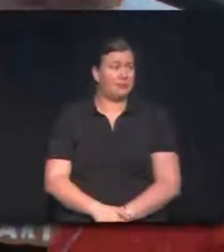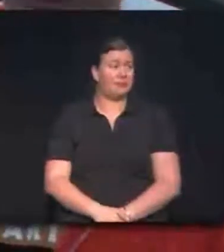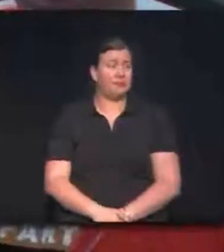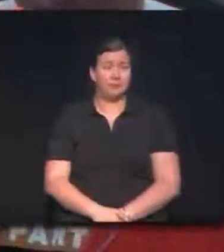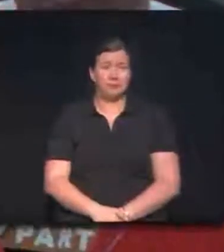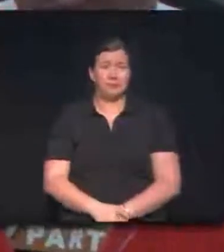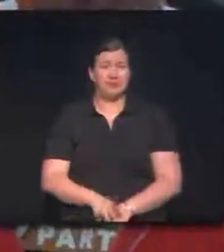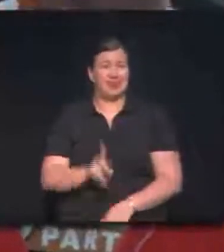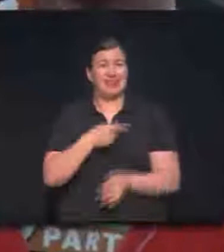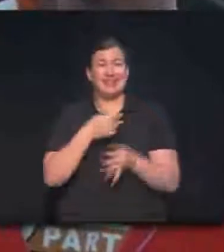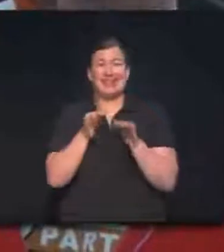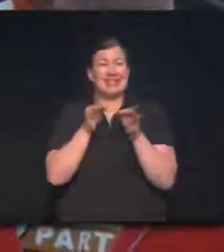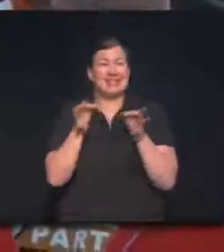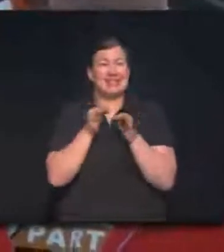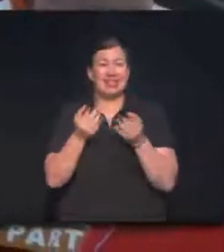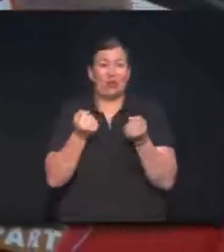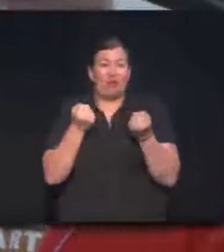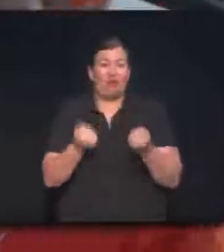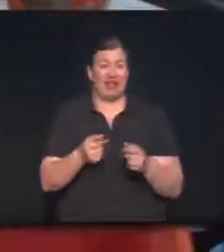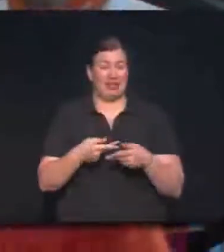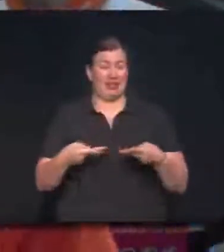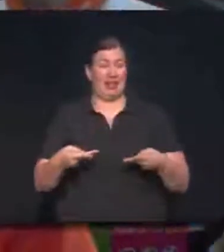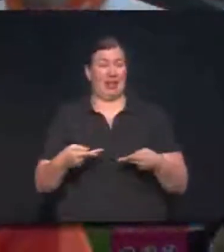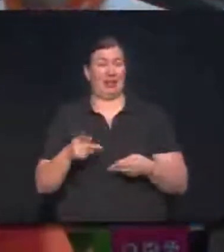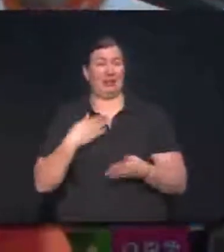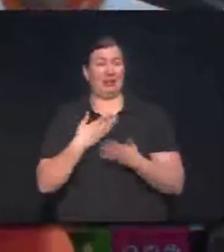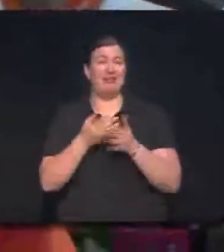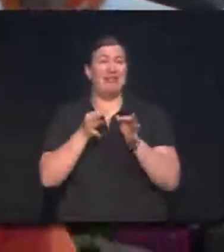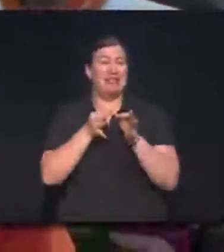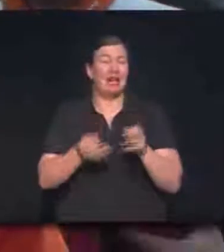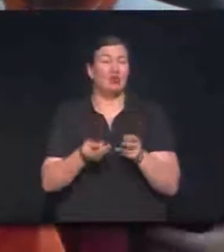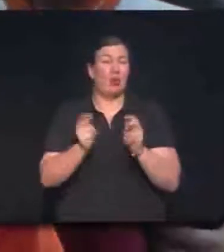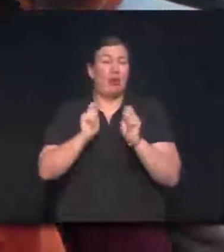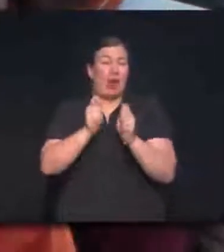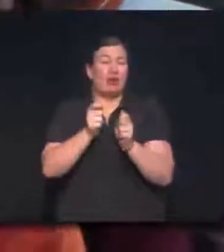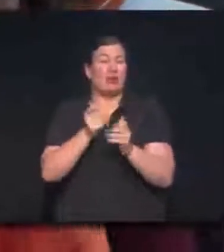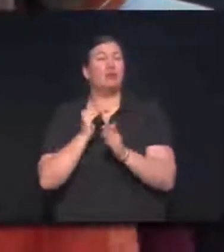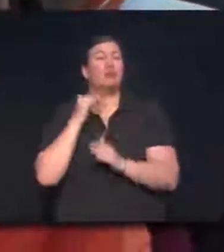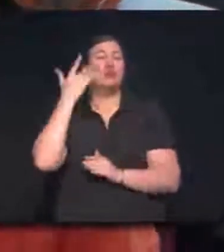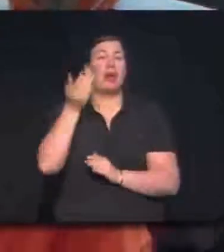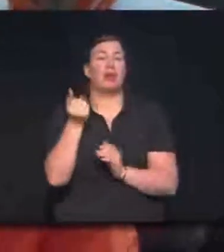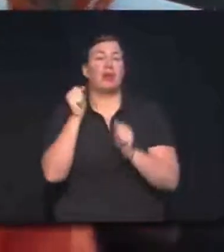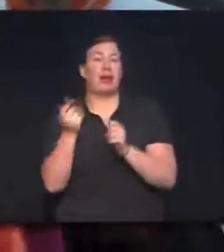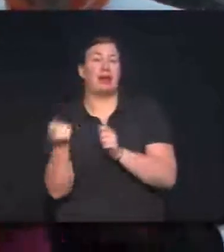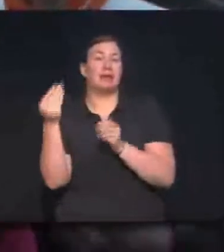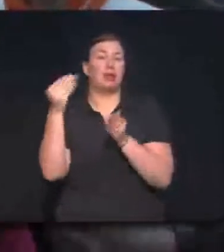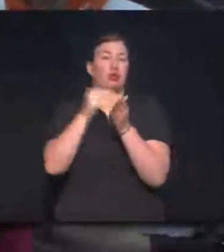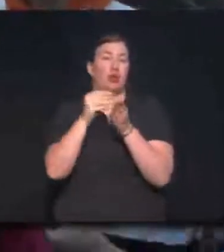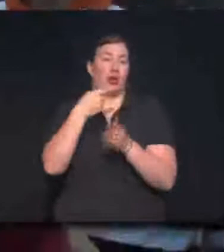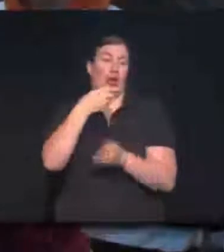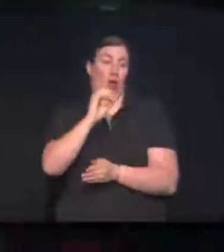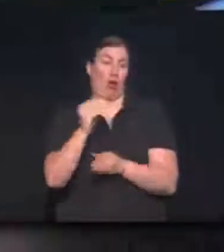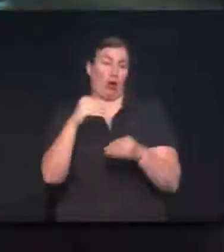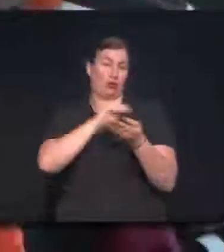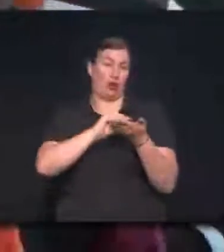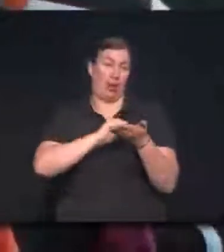festgelegt ist das ein satzungsantrag sowas kann man dann später in der Geschäftsordnung reinschreiben und das da gehört es dann auch hin